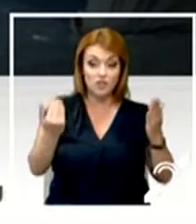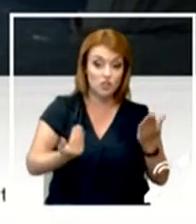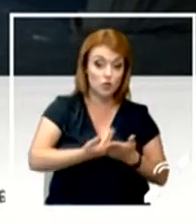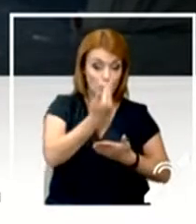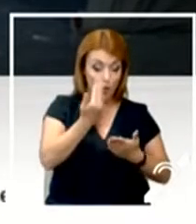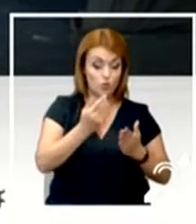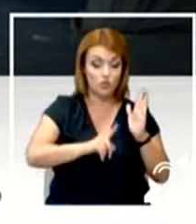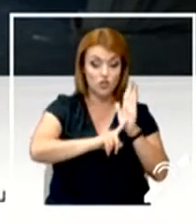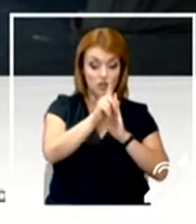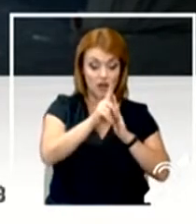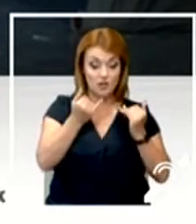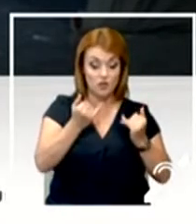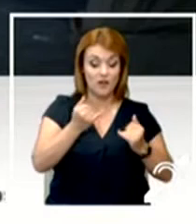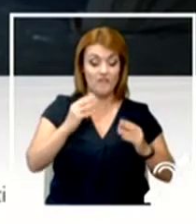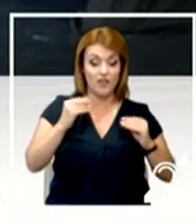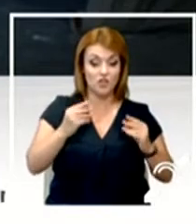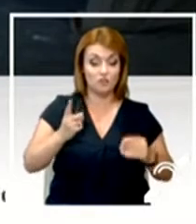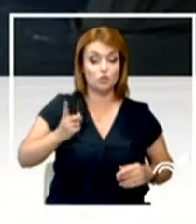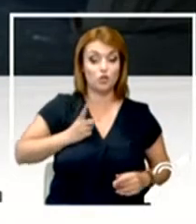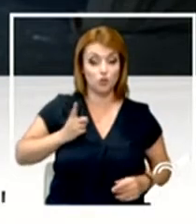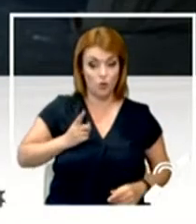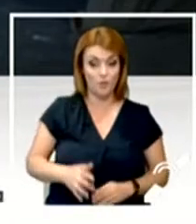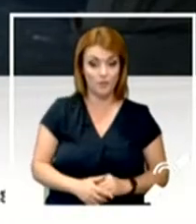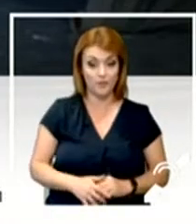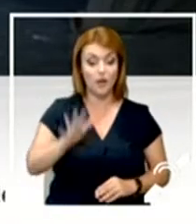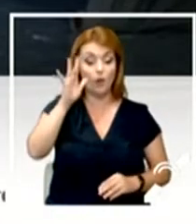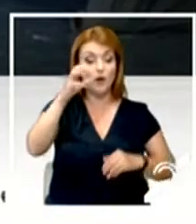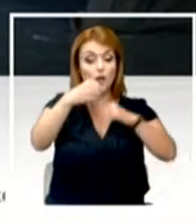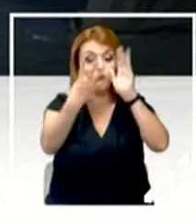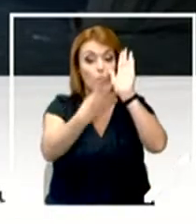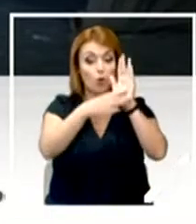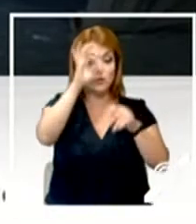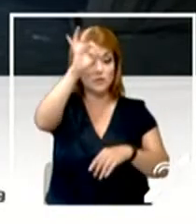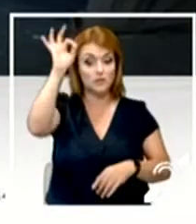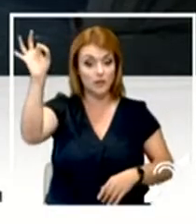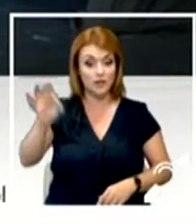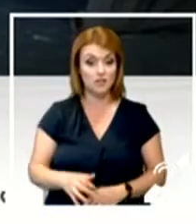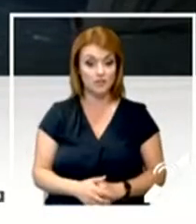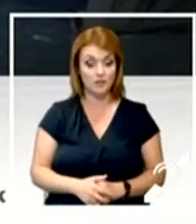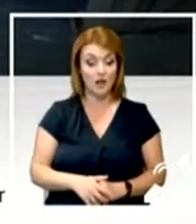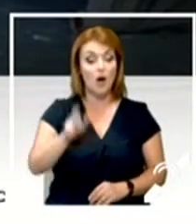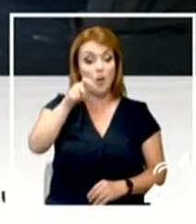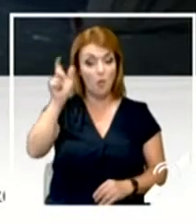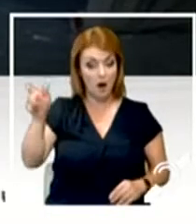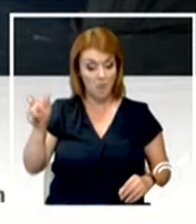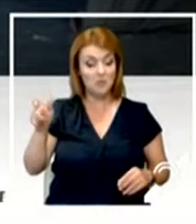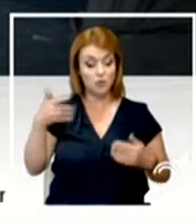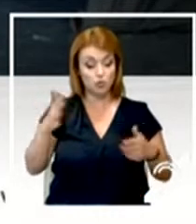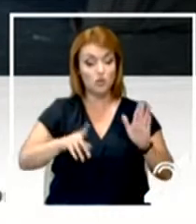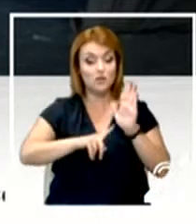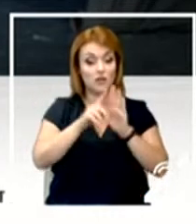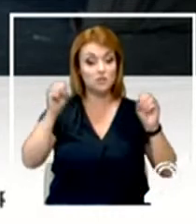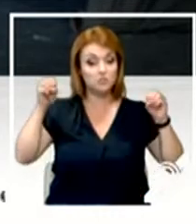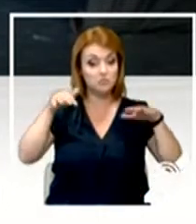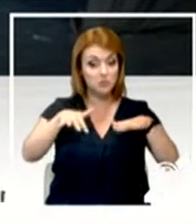de muzică populară Mioara Velicu. Evenimentul începe la ora 19, astfel că în aceste momente continuă să se apropie lume bună. Vorbim despre oameni de